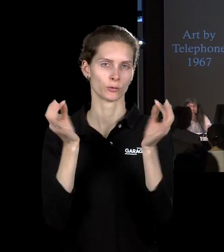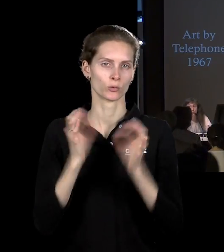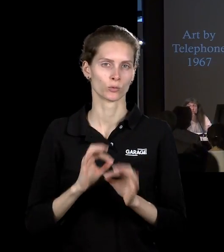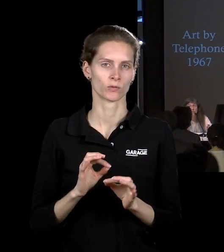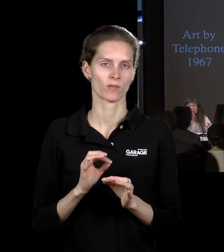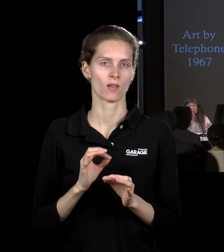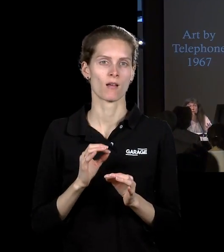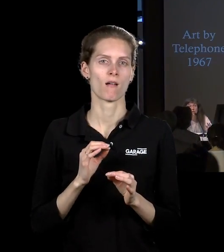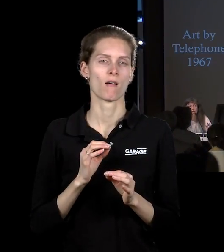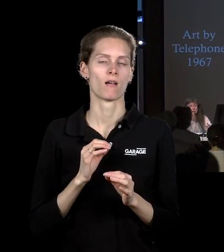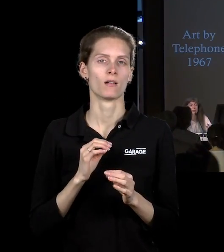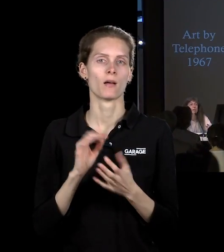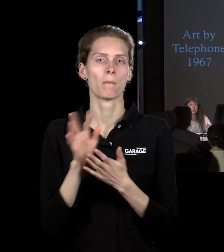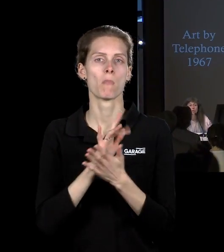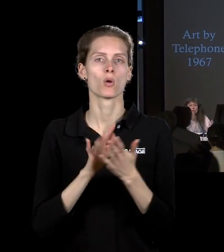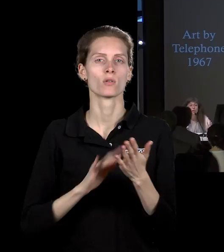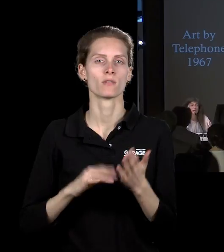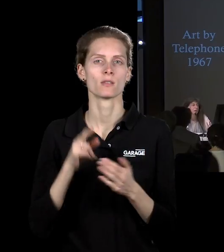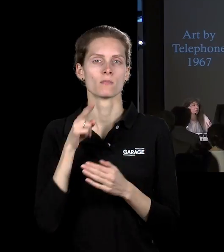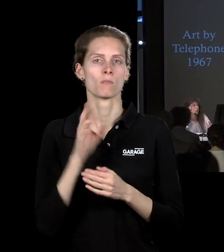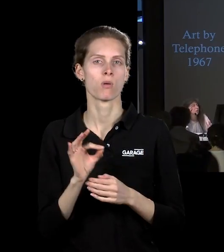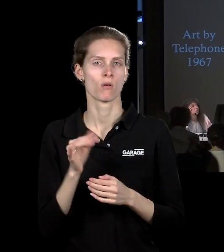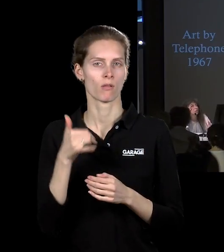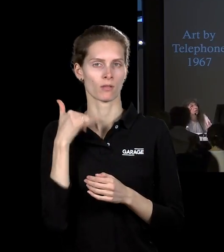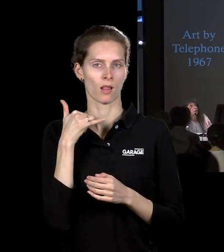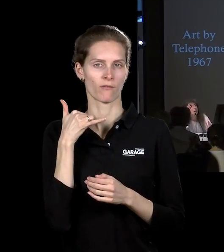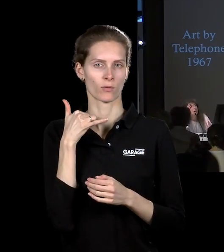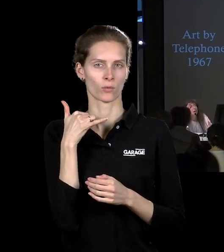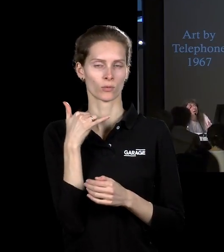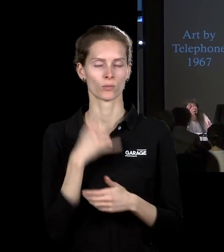на знаменитой выставке Харальда Земана, куратора Харальда Земана,